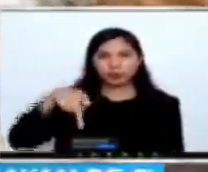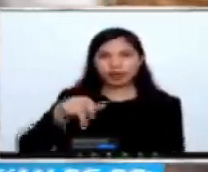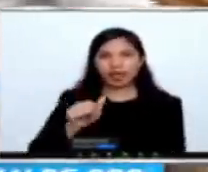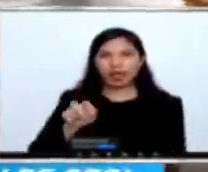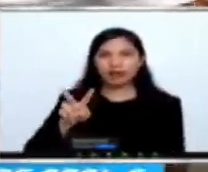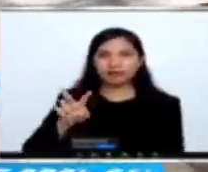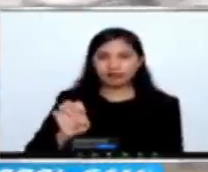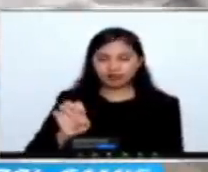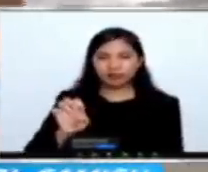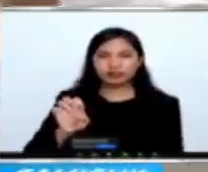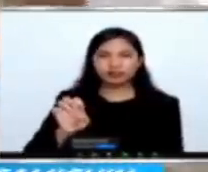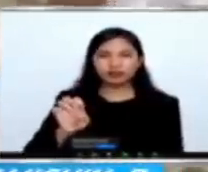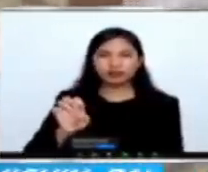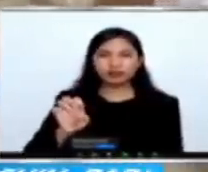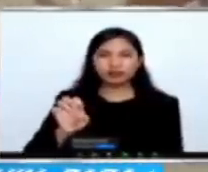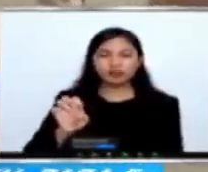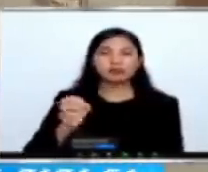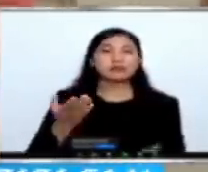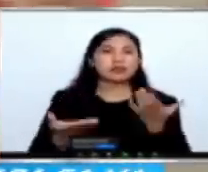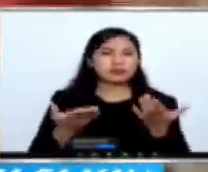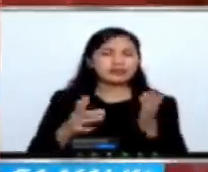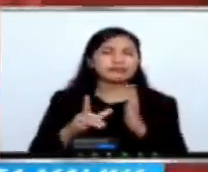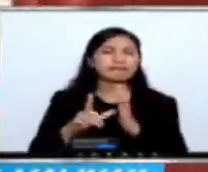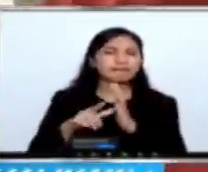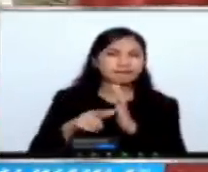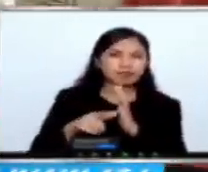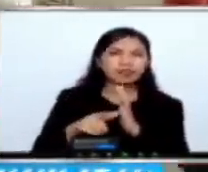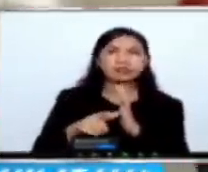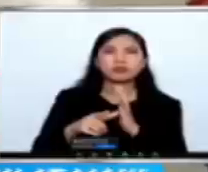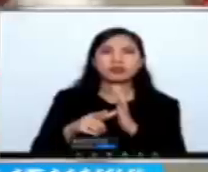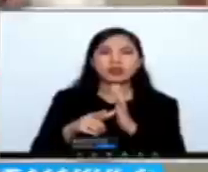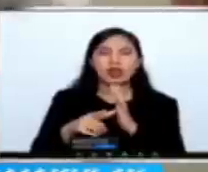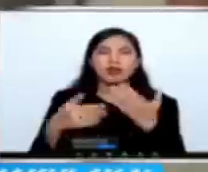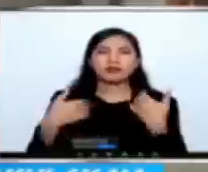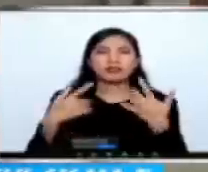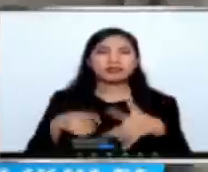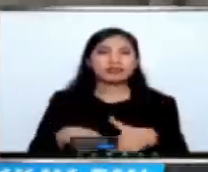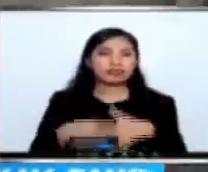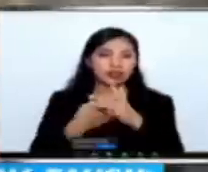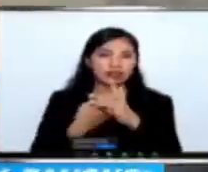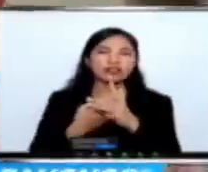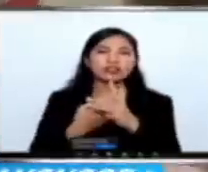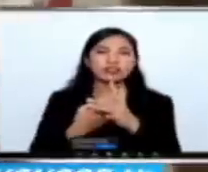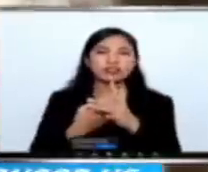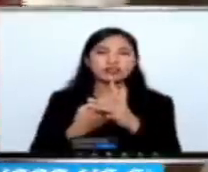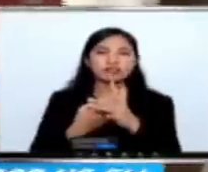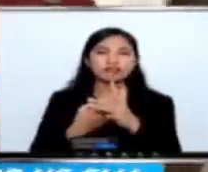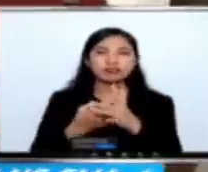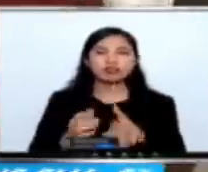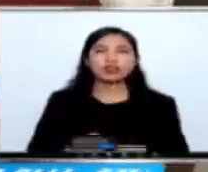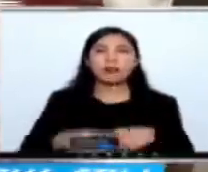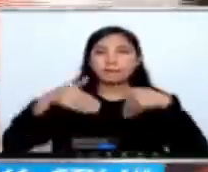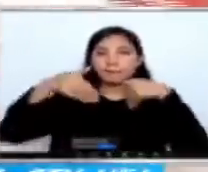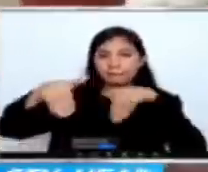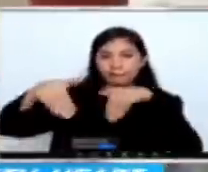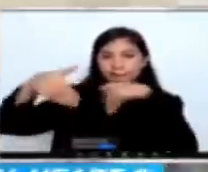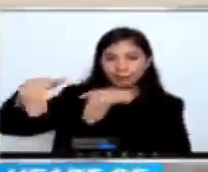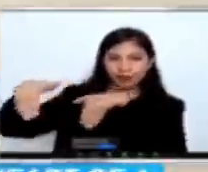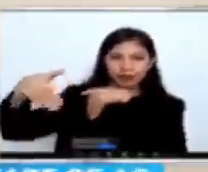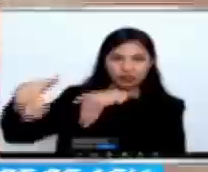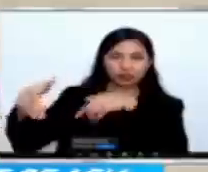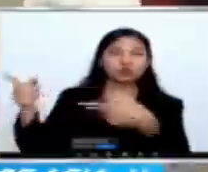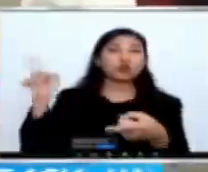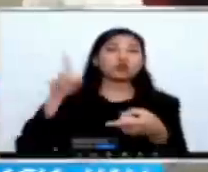ilang minuto na lang mula ngayon ay magsisimula ng kayong kanilang inaasang pagmarcha papunta naman